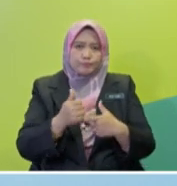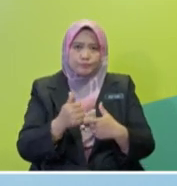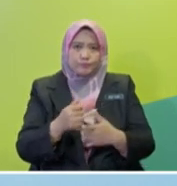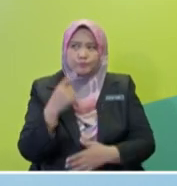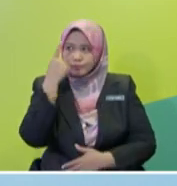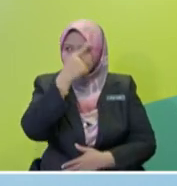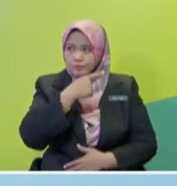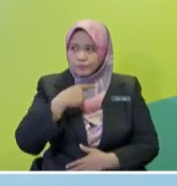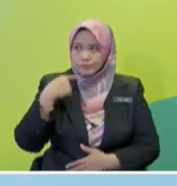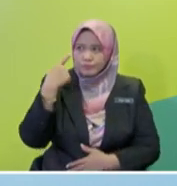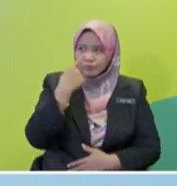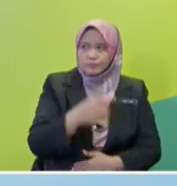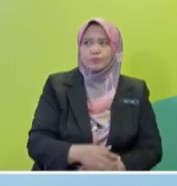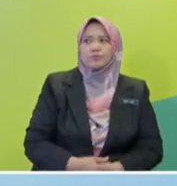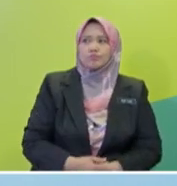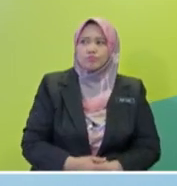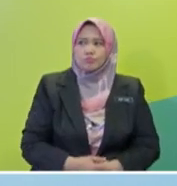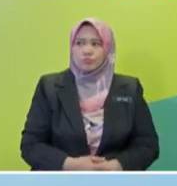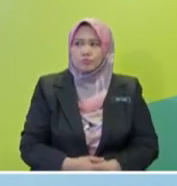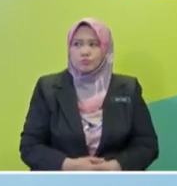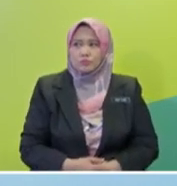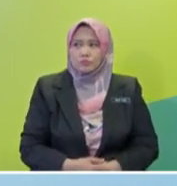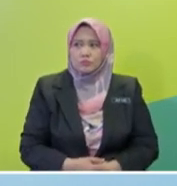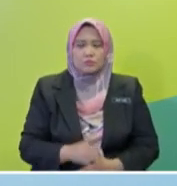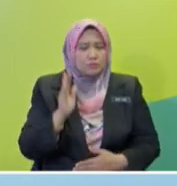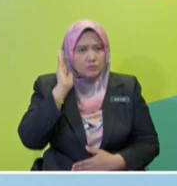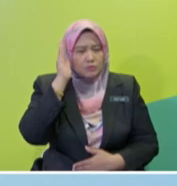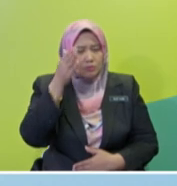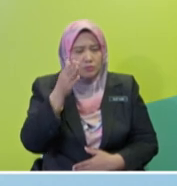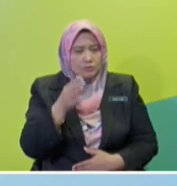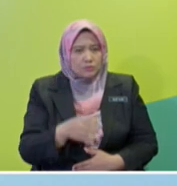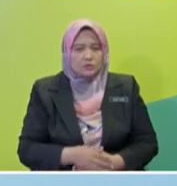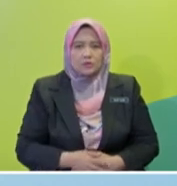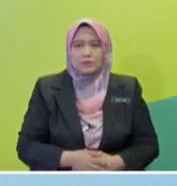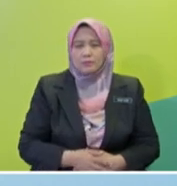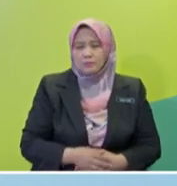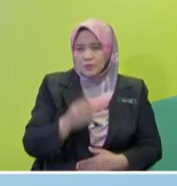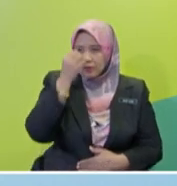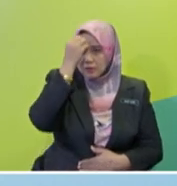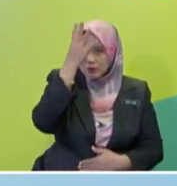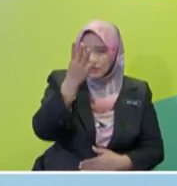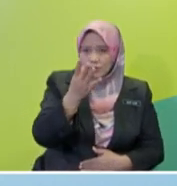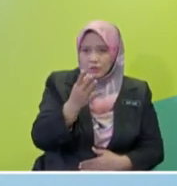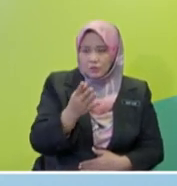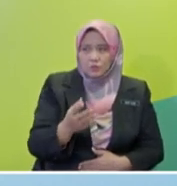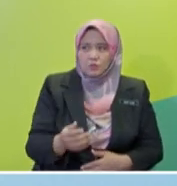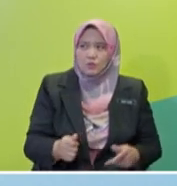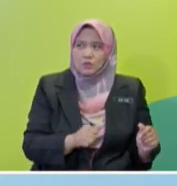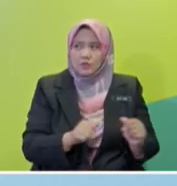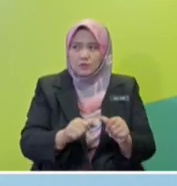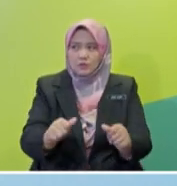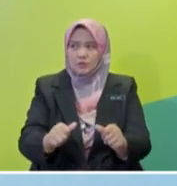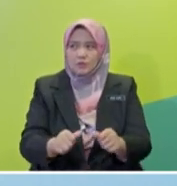disebut sebagai cerita juga dapat menentukan aliran navigasi sesuatu